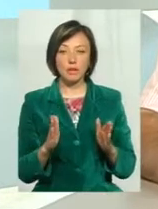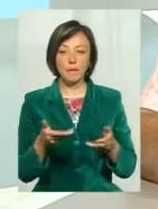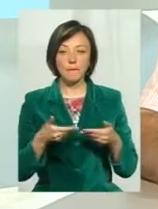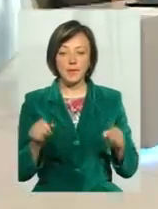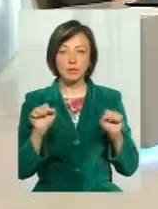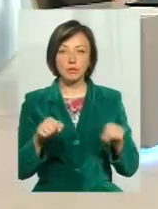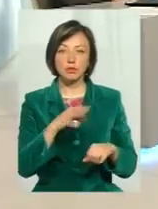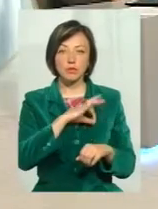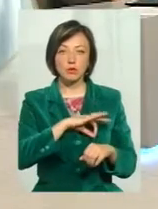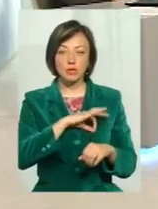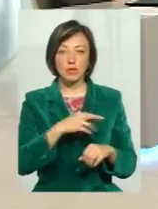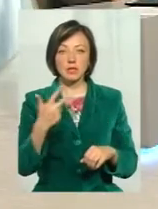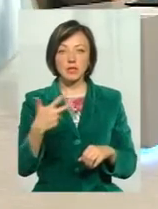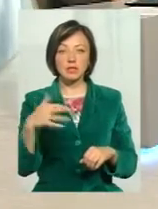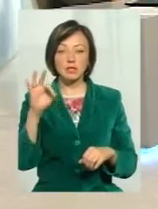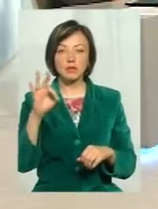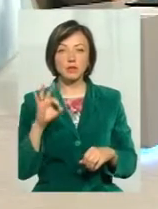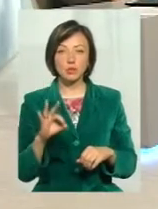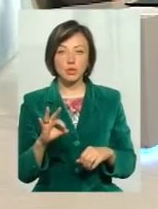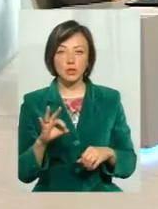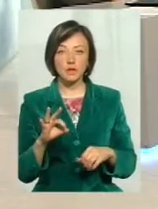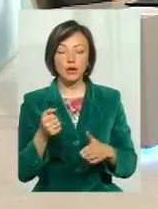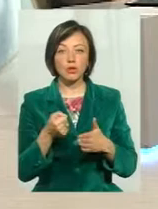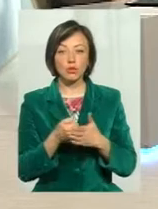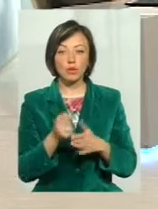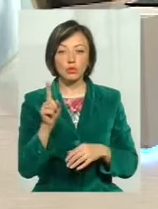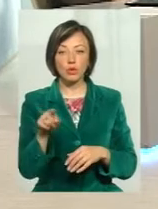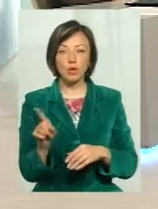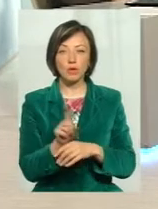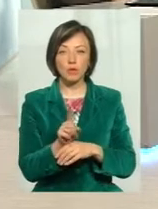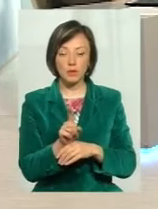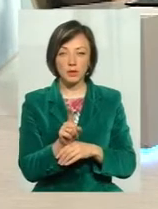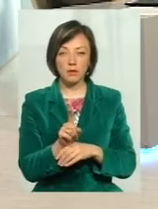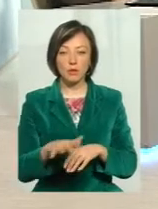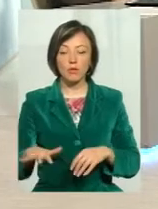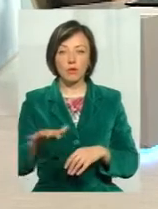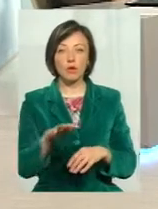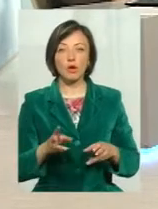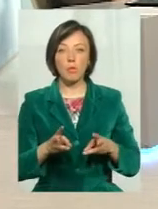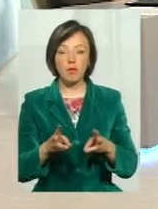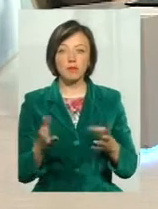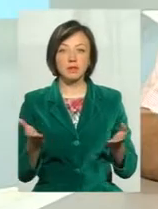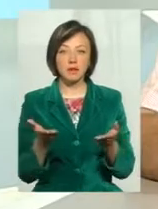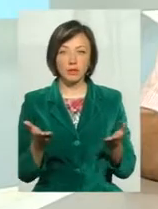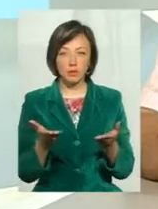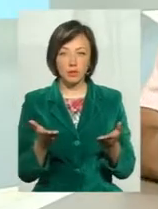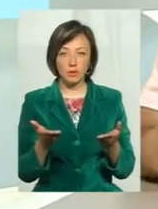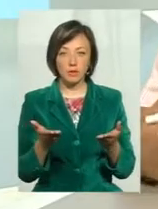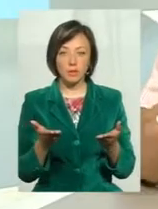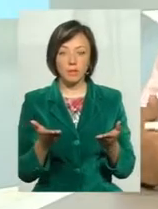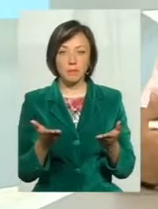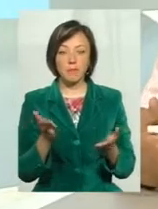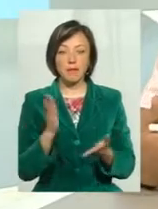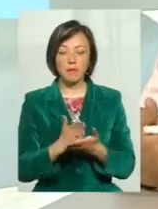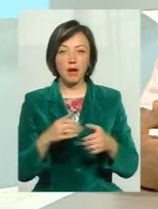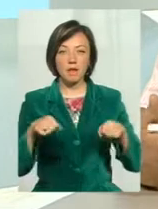зможемо застосовувати 30% до тої нормативної площі опалювальної, на яку має